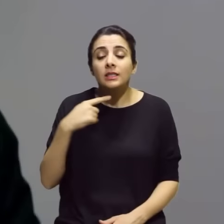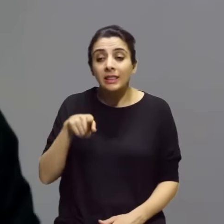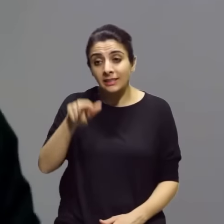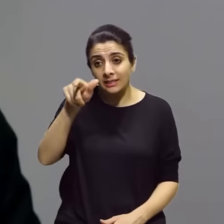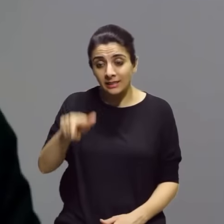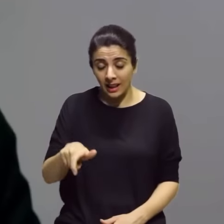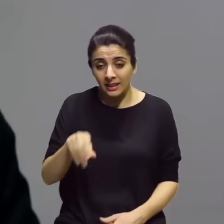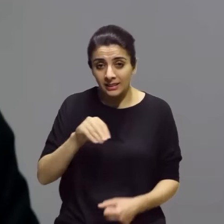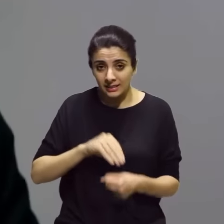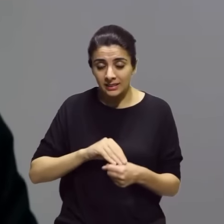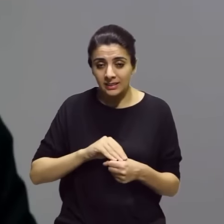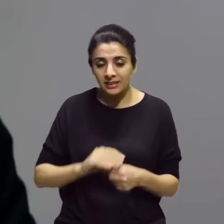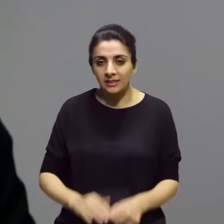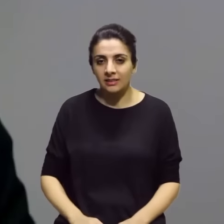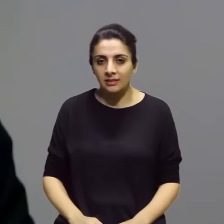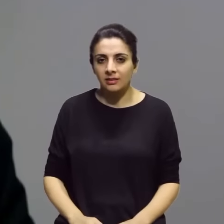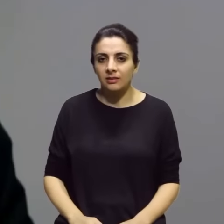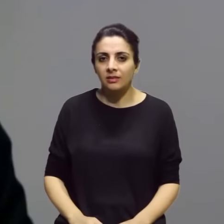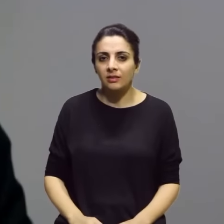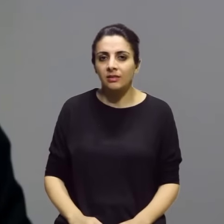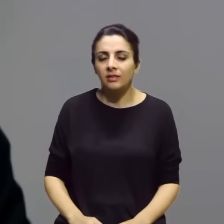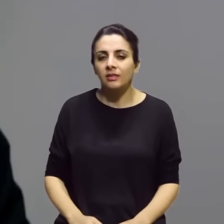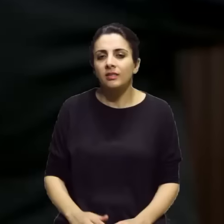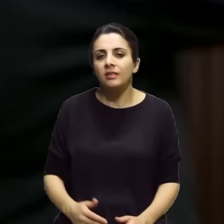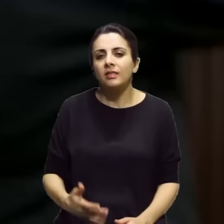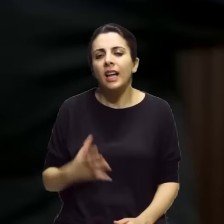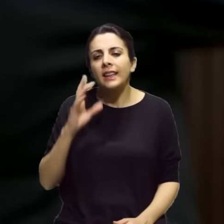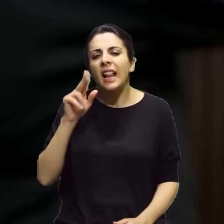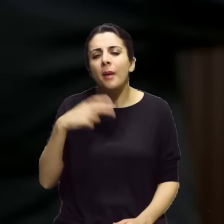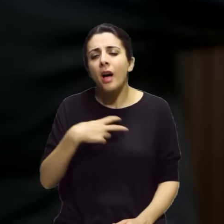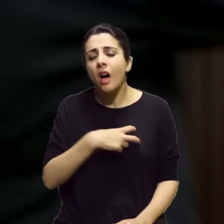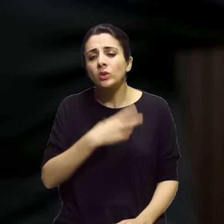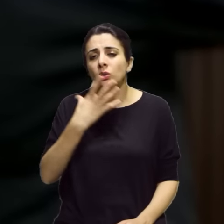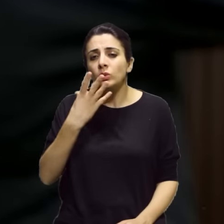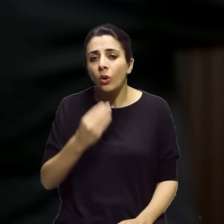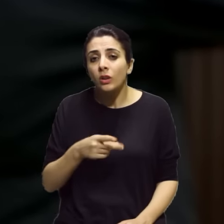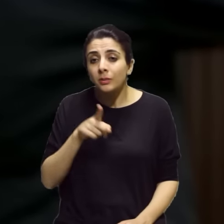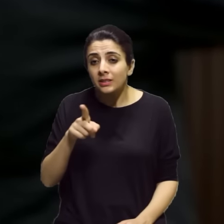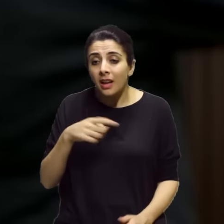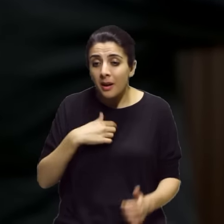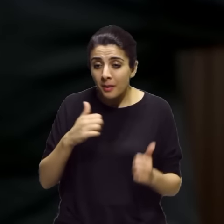Mazhar karşısındaki aynadan kendine bakıyor. Reyhan arkası dönük uzağında. Aynadan başı yansıyor.